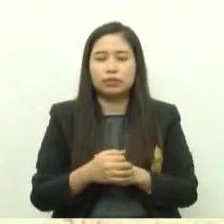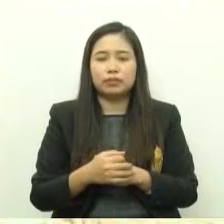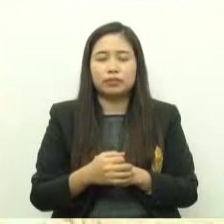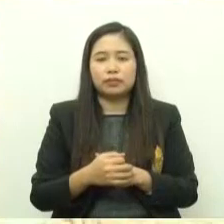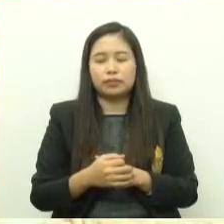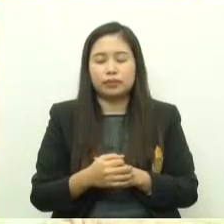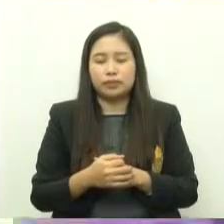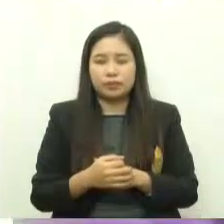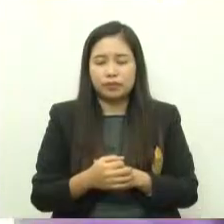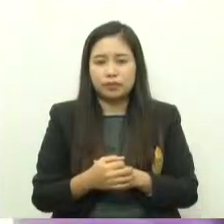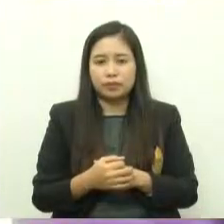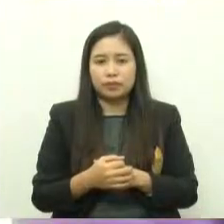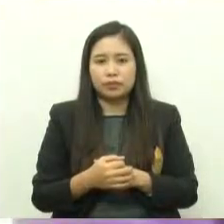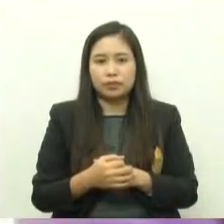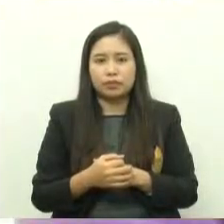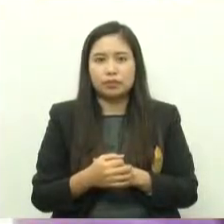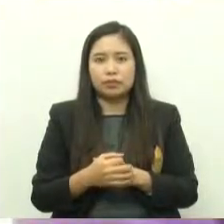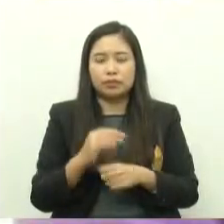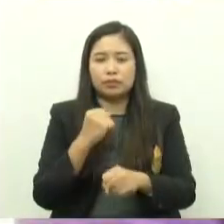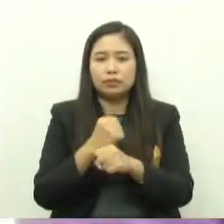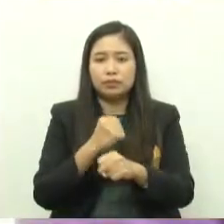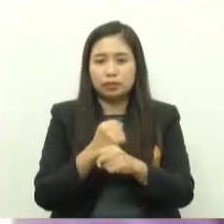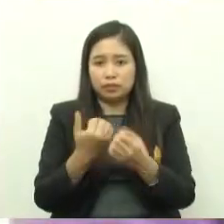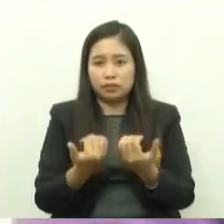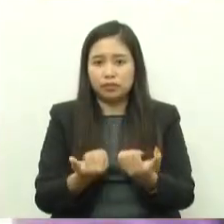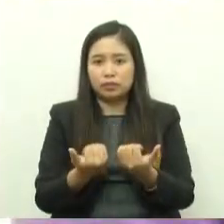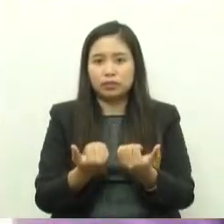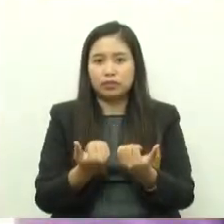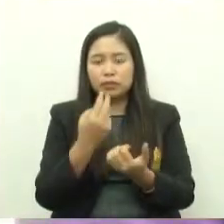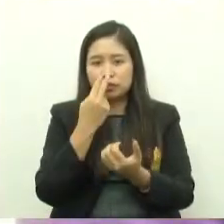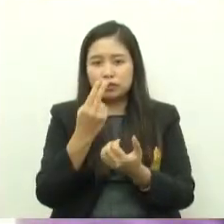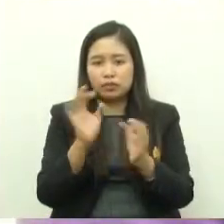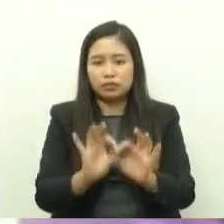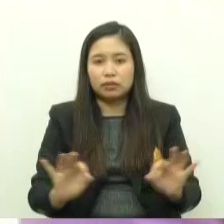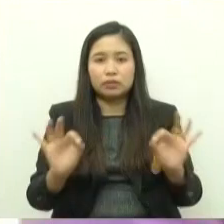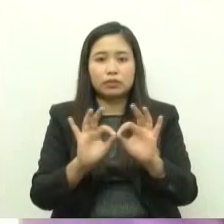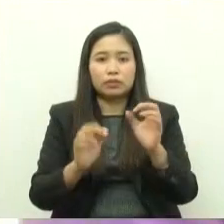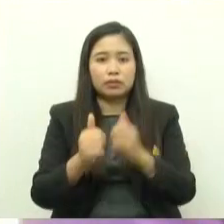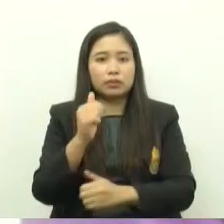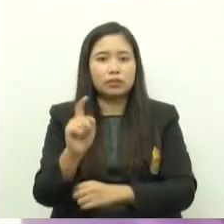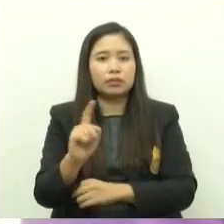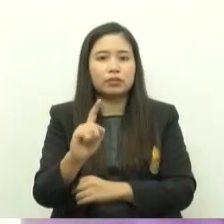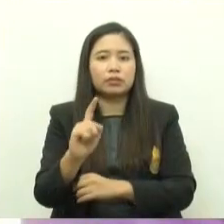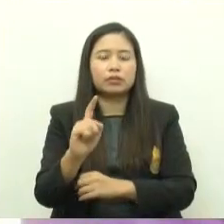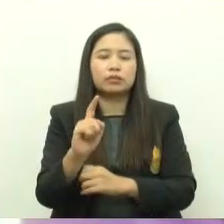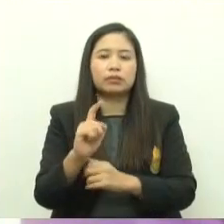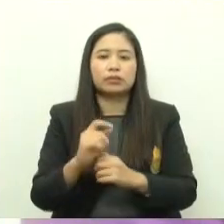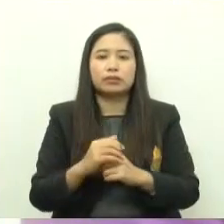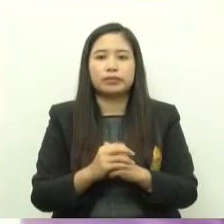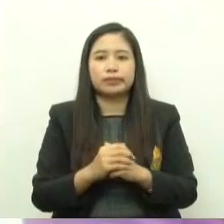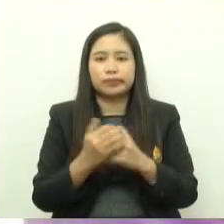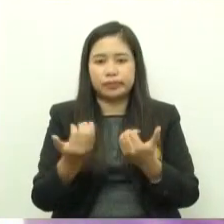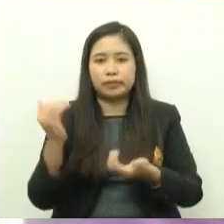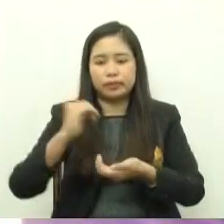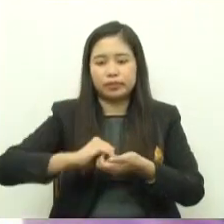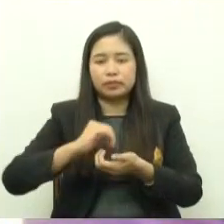นึงขอเรียนเชิญครับในการทำงานครั้งนี้สิ่งที่สำคัญที่สุดนะคะอ่าจากการร่วมมือกันทำ